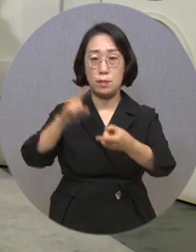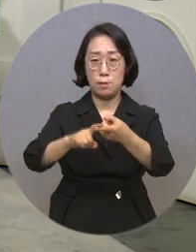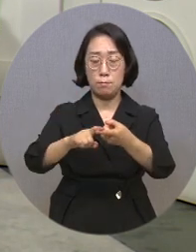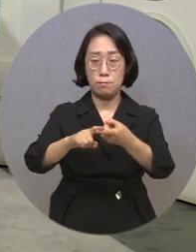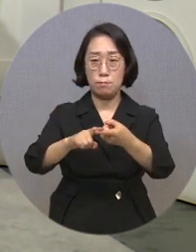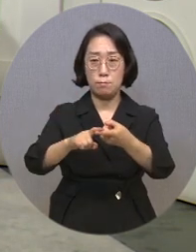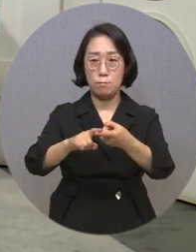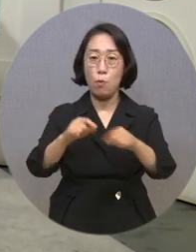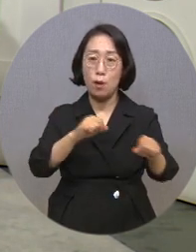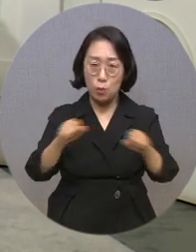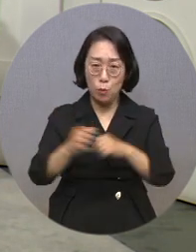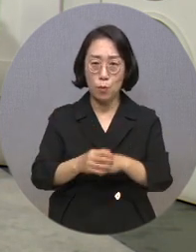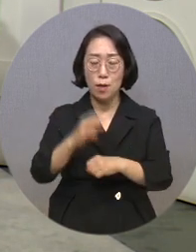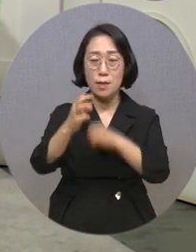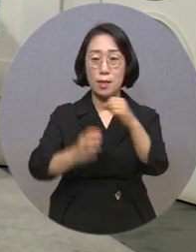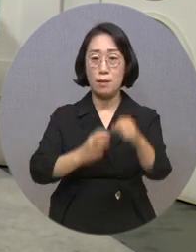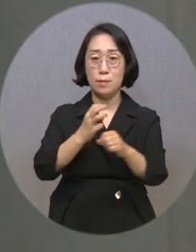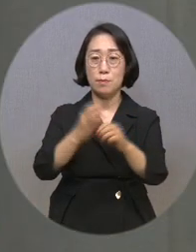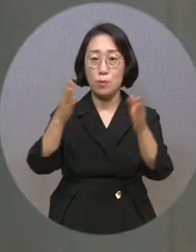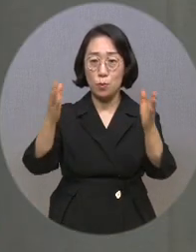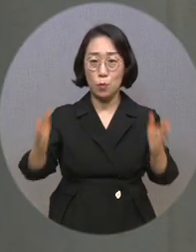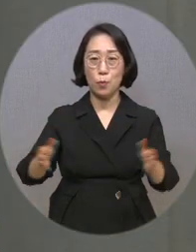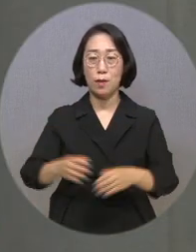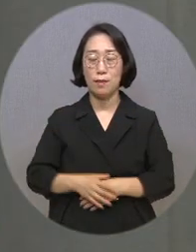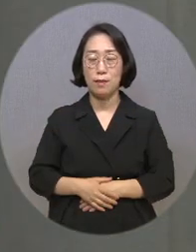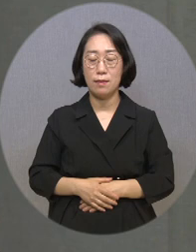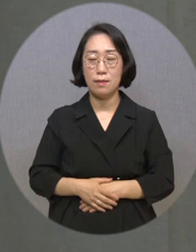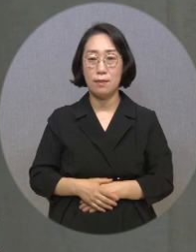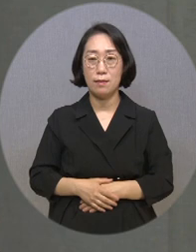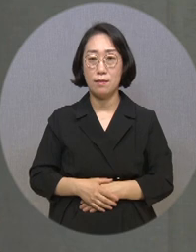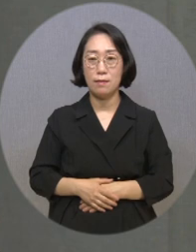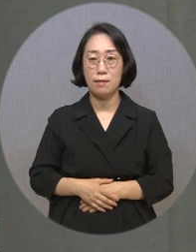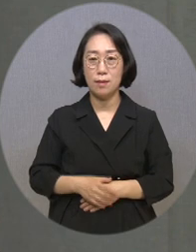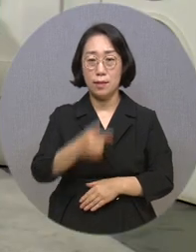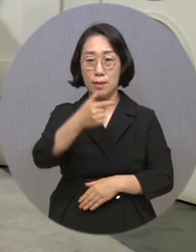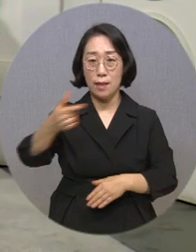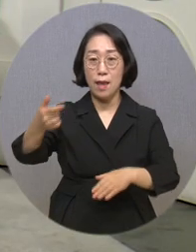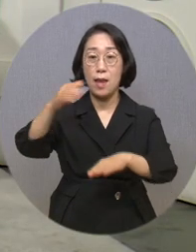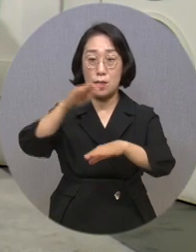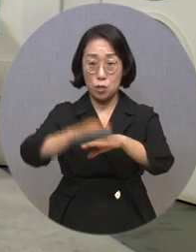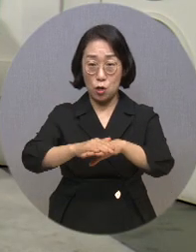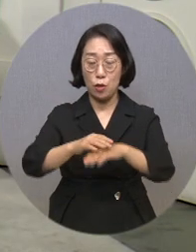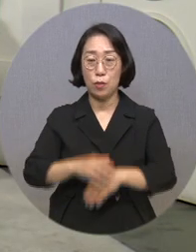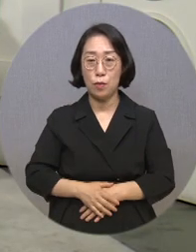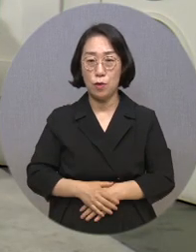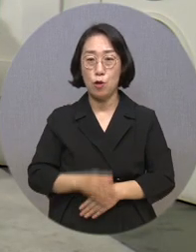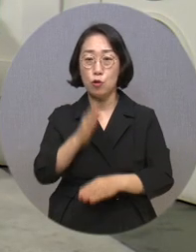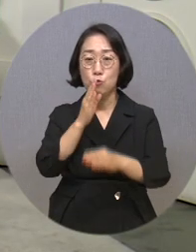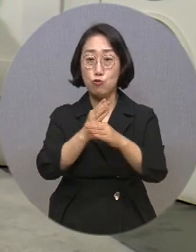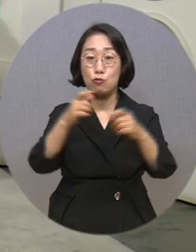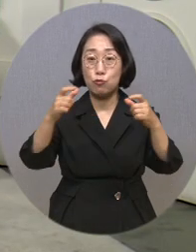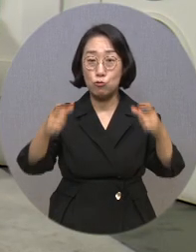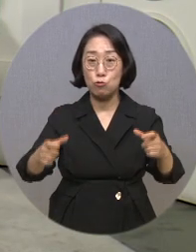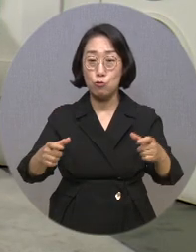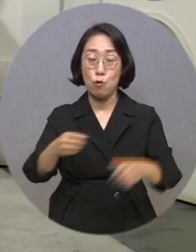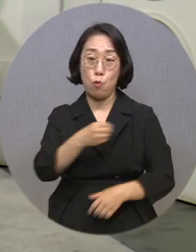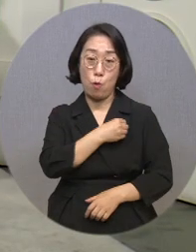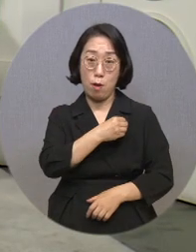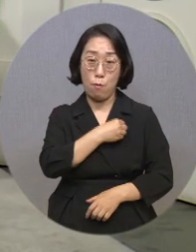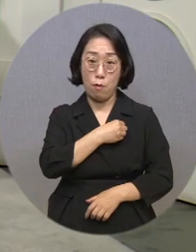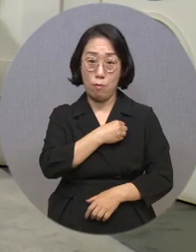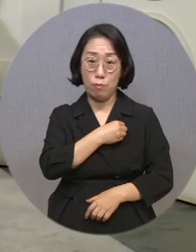그래서 결혼하고 한 30년 동안은 그 대전시 중구에서 국회의원을